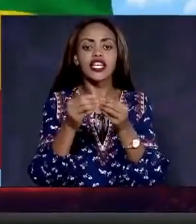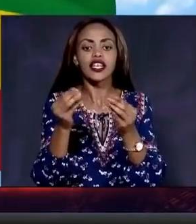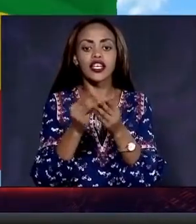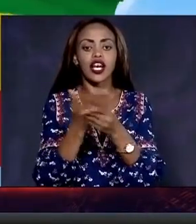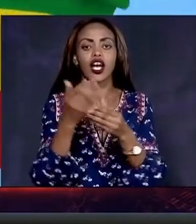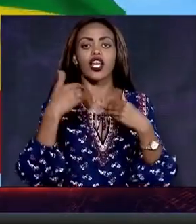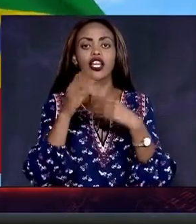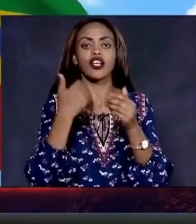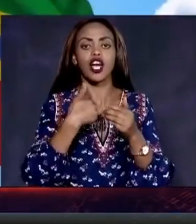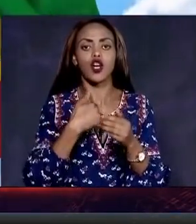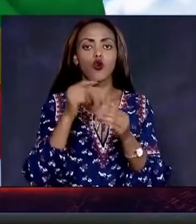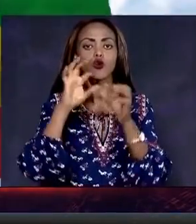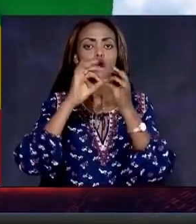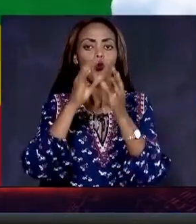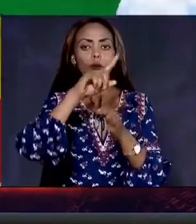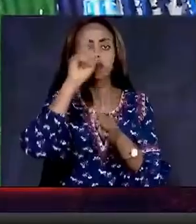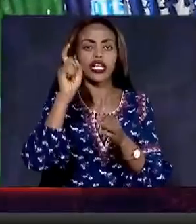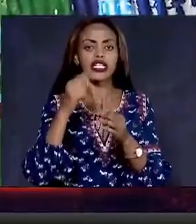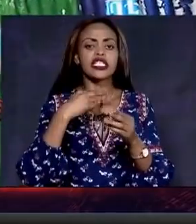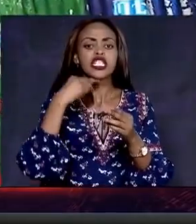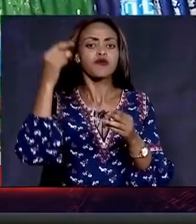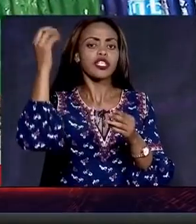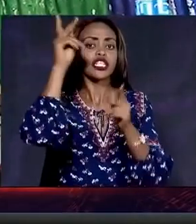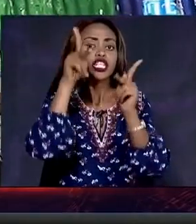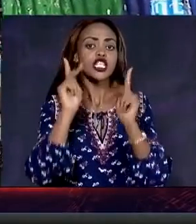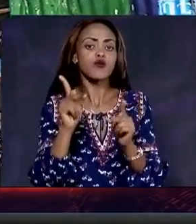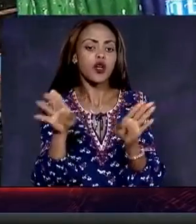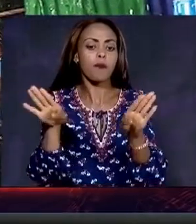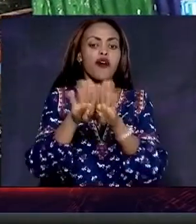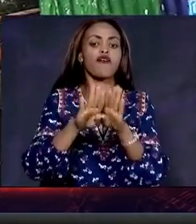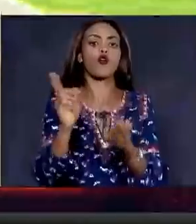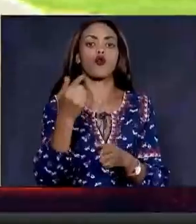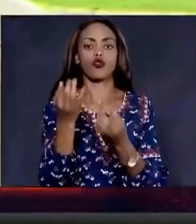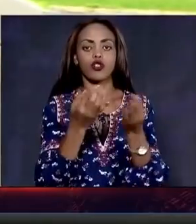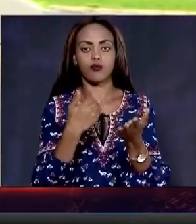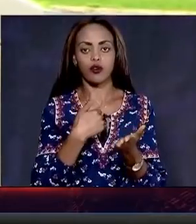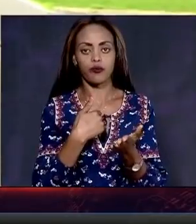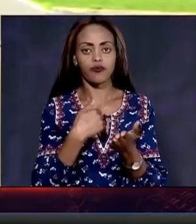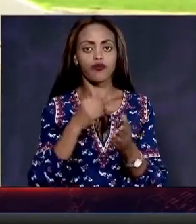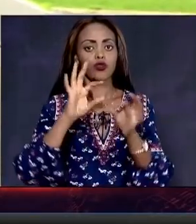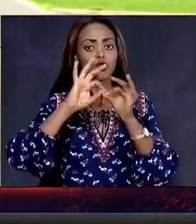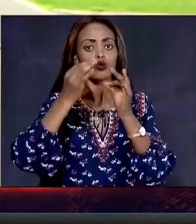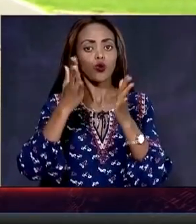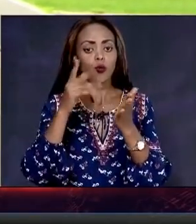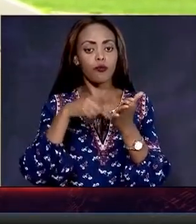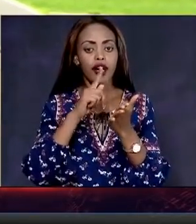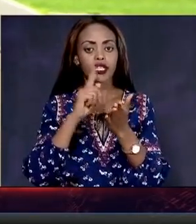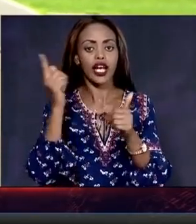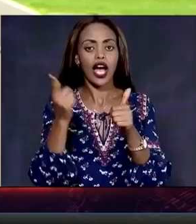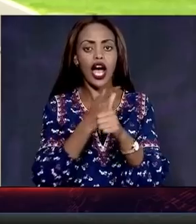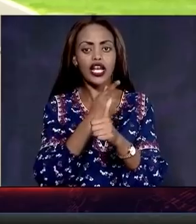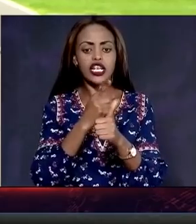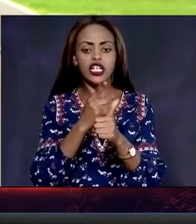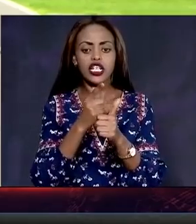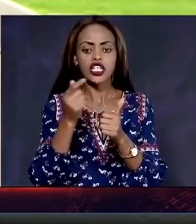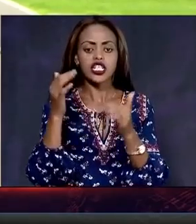كوينن نهالو ترقم محتات دمس هزبي معفان مخانوون قليس امالو ترقم مالت حادة زشام